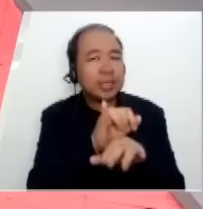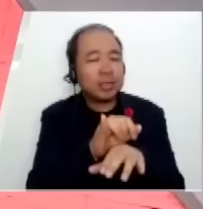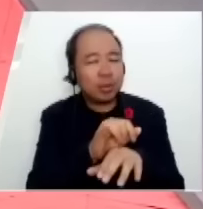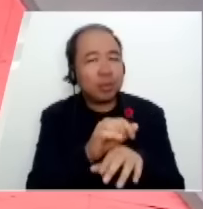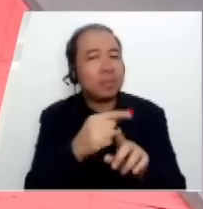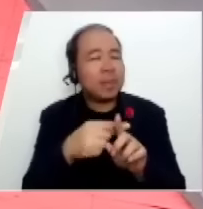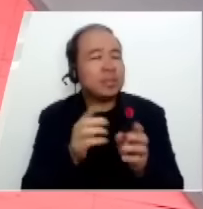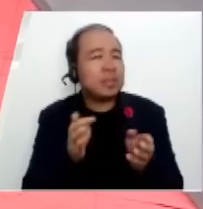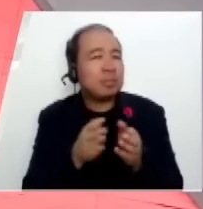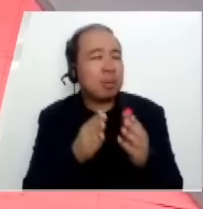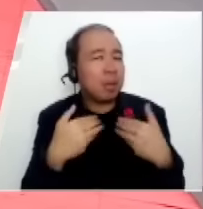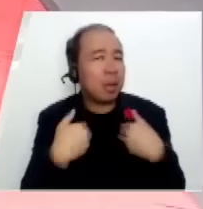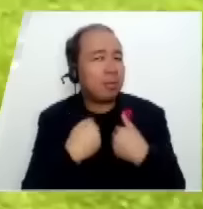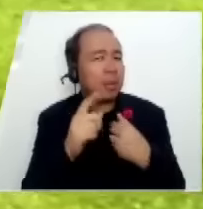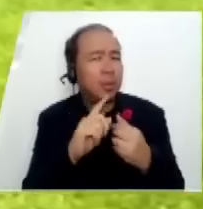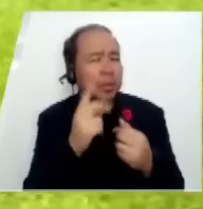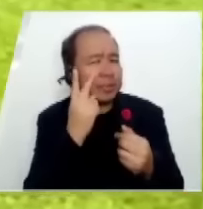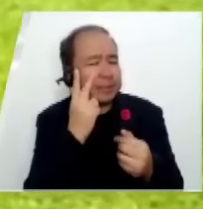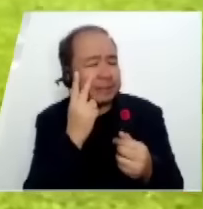halaman kaya ito?